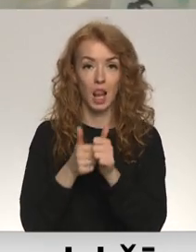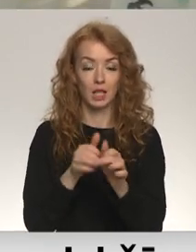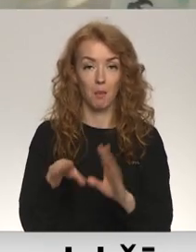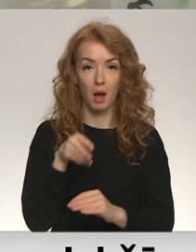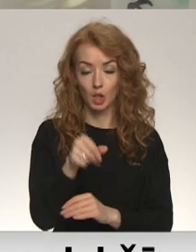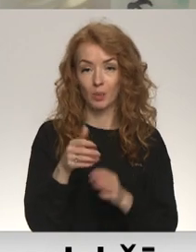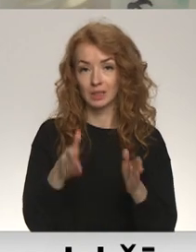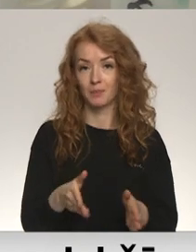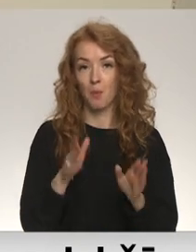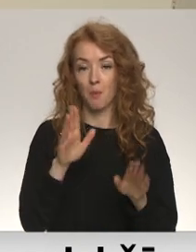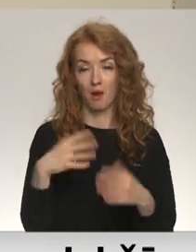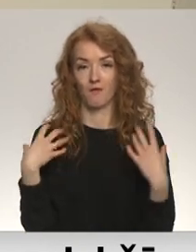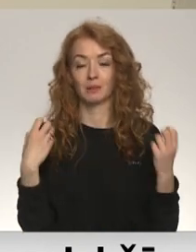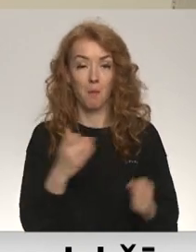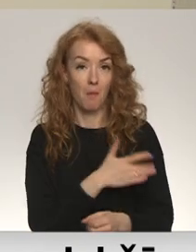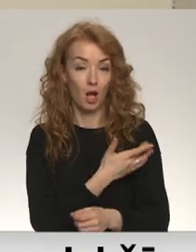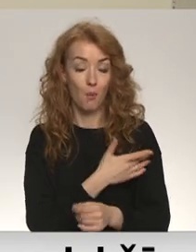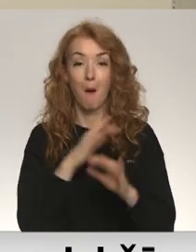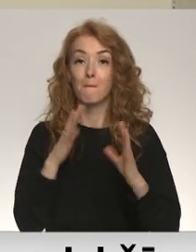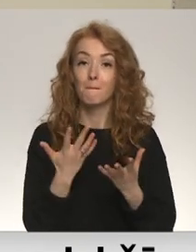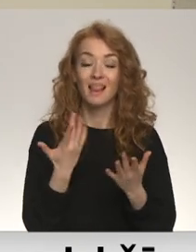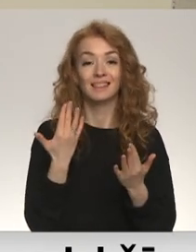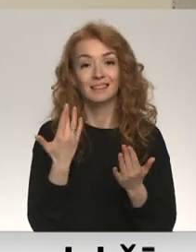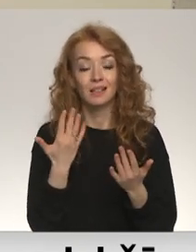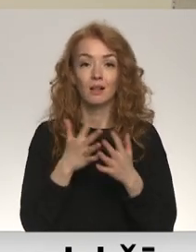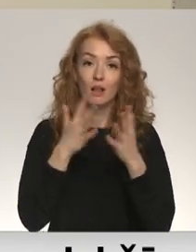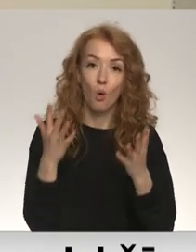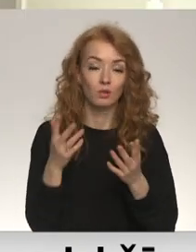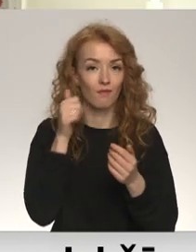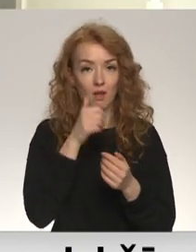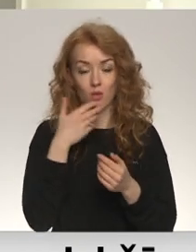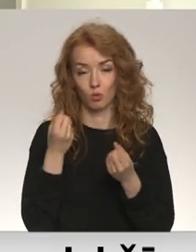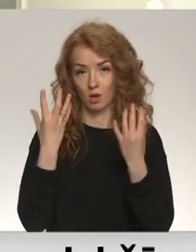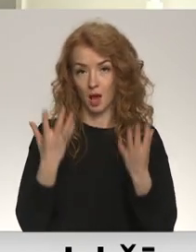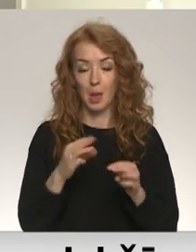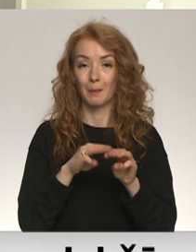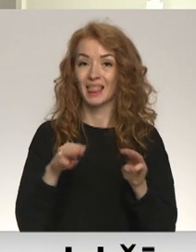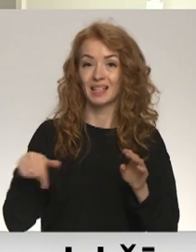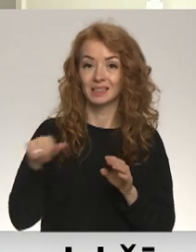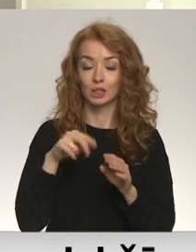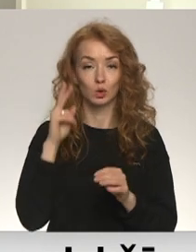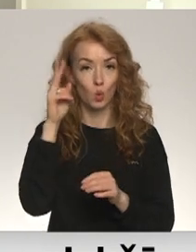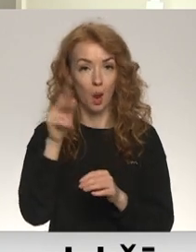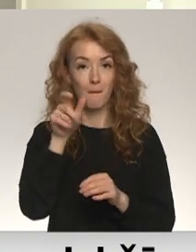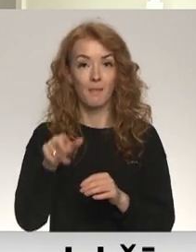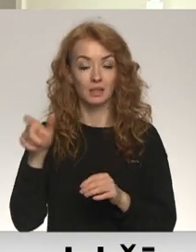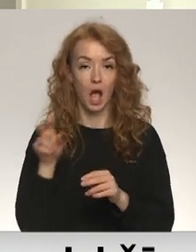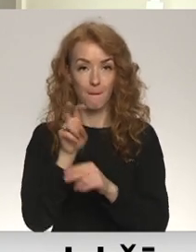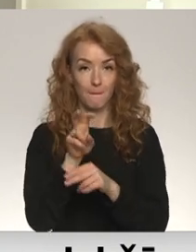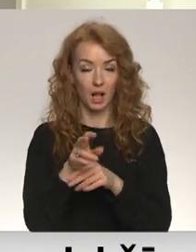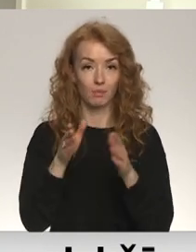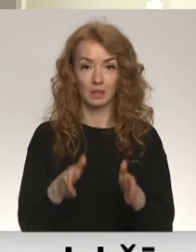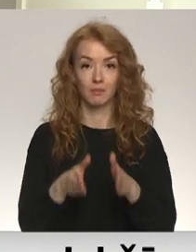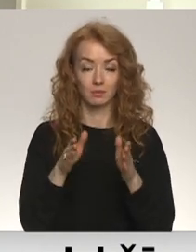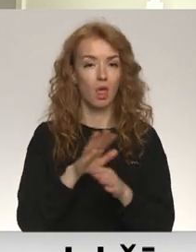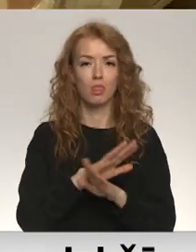par veselības pakalpojumiem, bet kad un par cik tas būs, nav zināms. Ministrijā sola, ka pacientiem apmeklējums slimnīcās gan